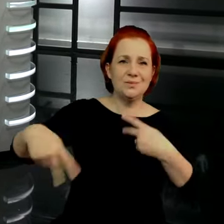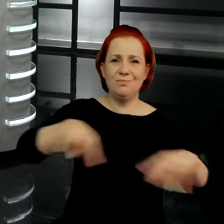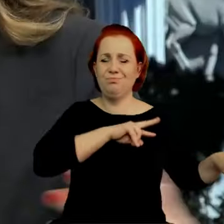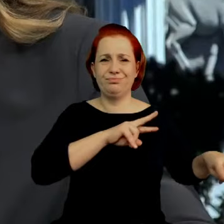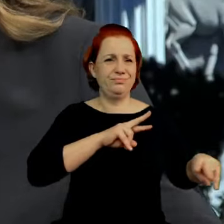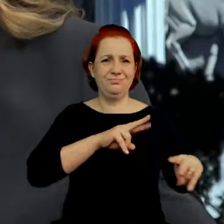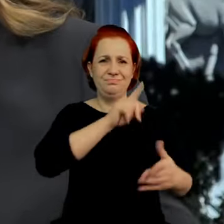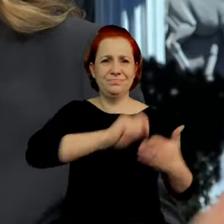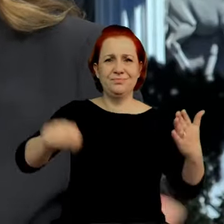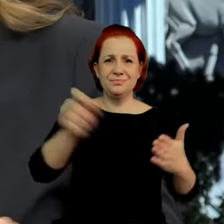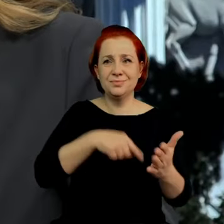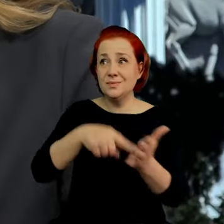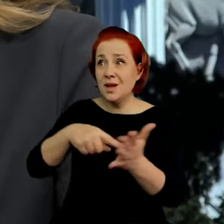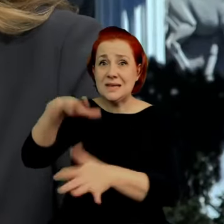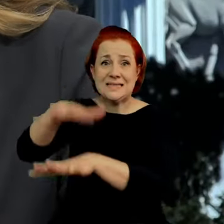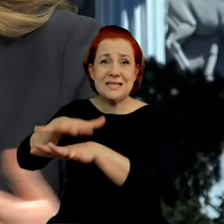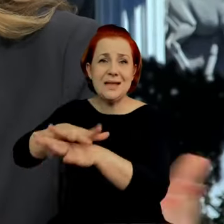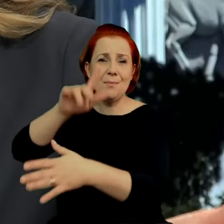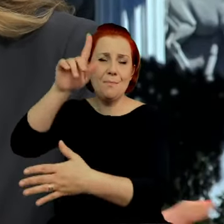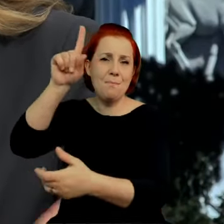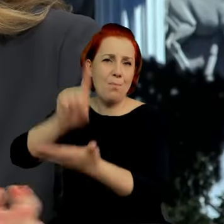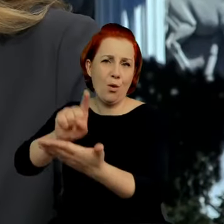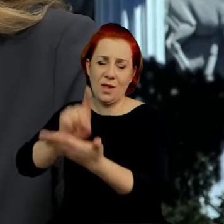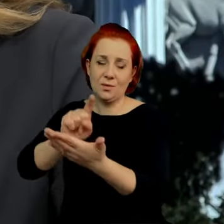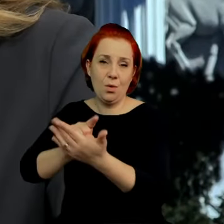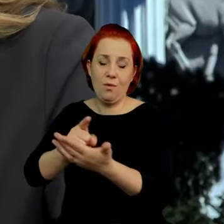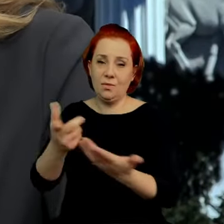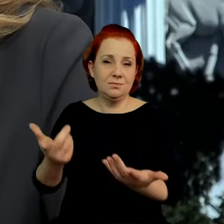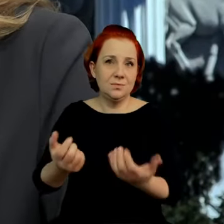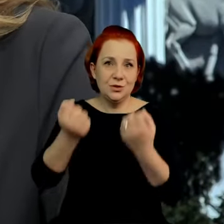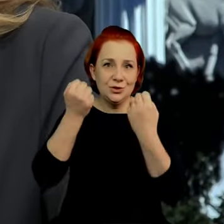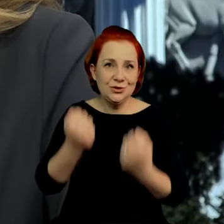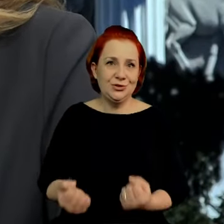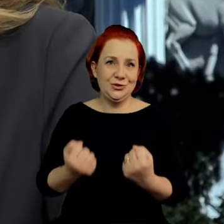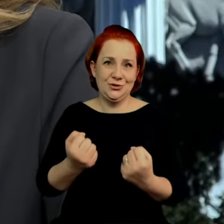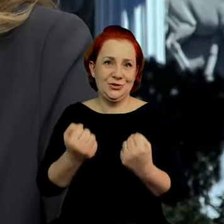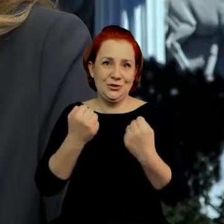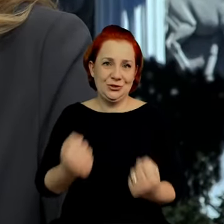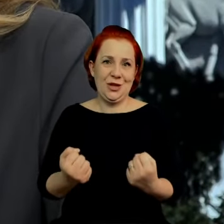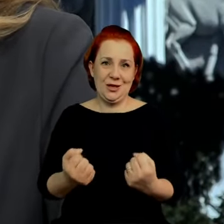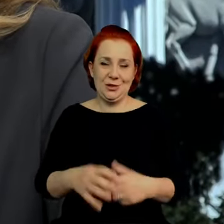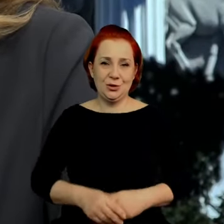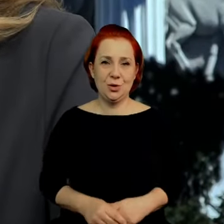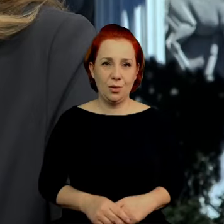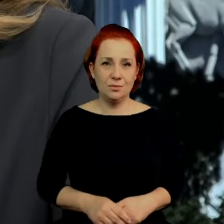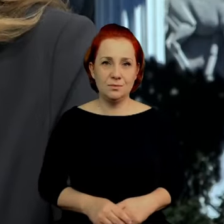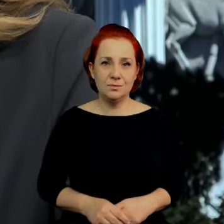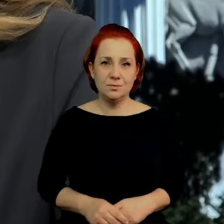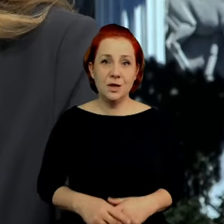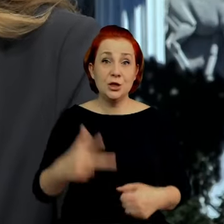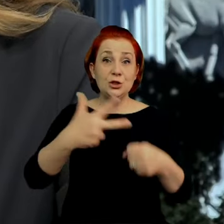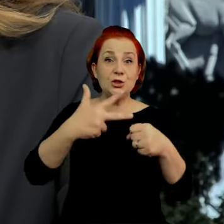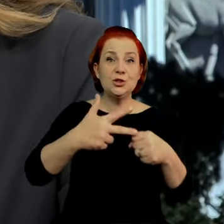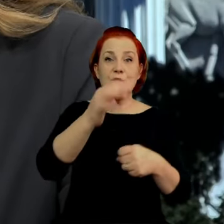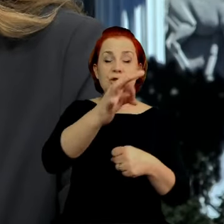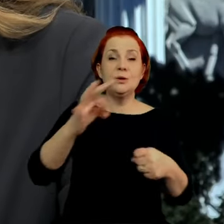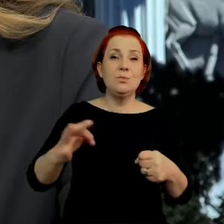bomba, która po prostu rozbryznęła po ścianach. O 30% firm więcej się zamknęło